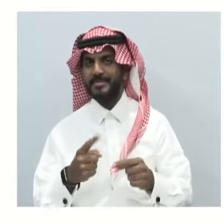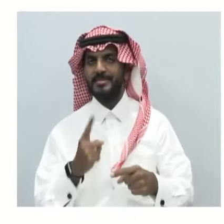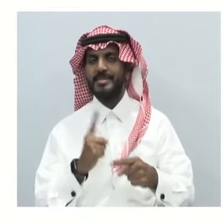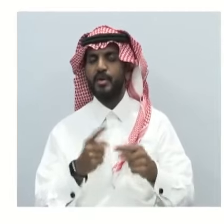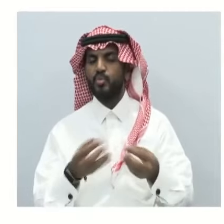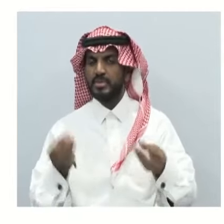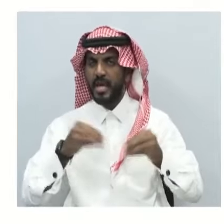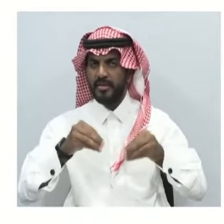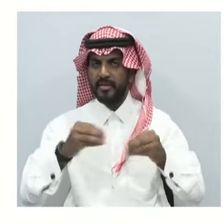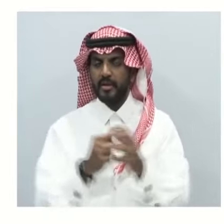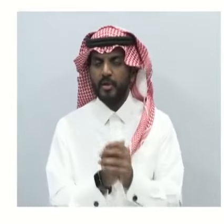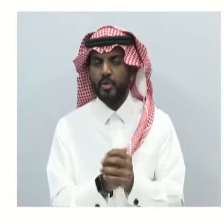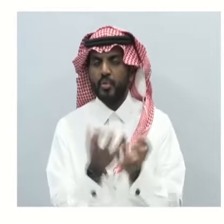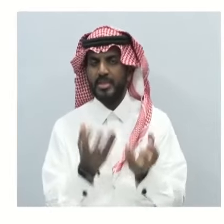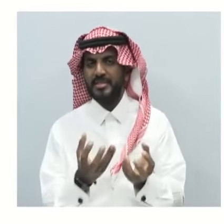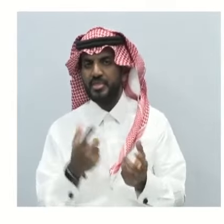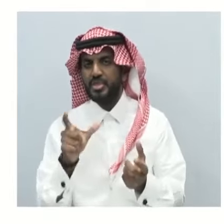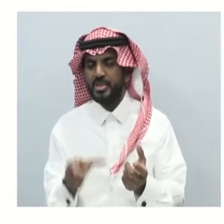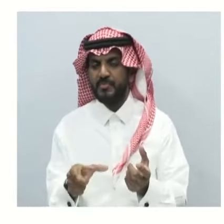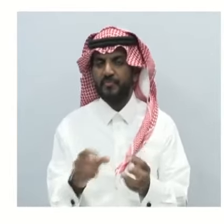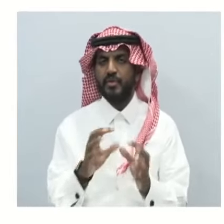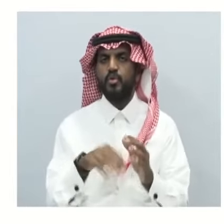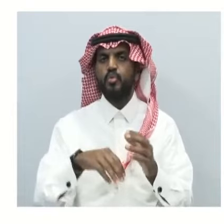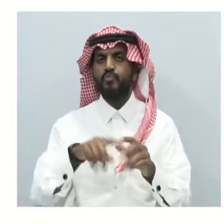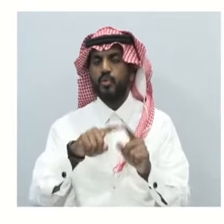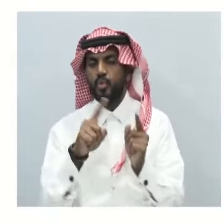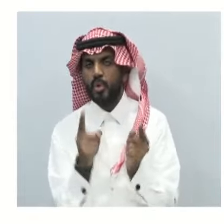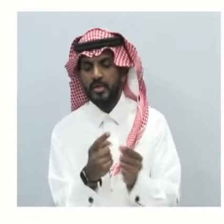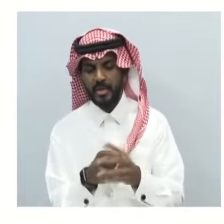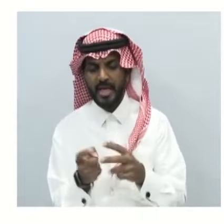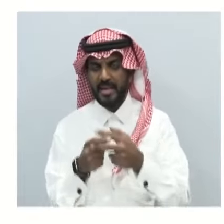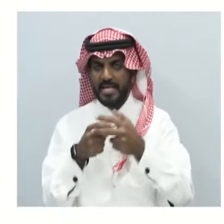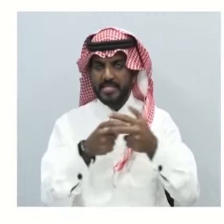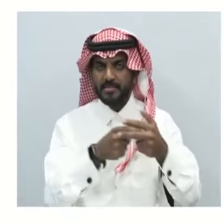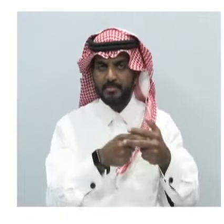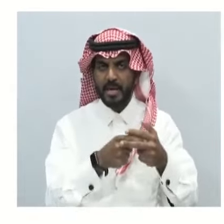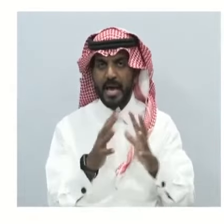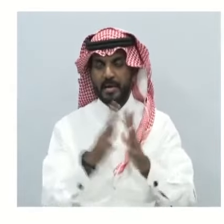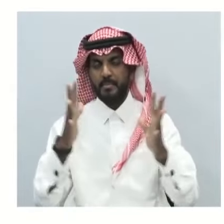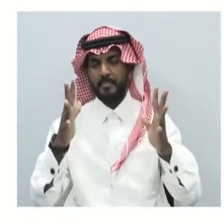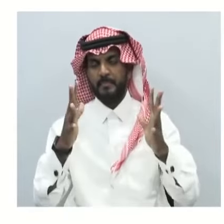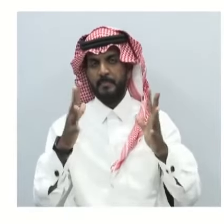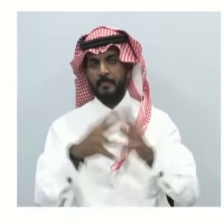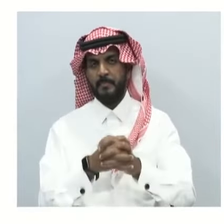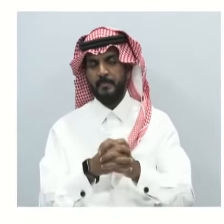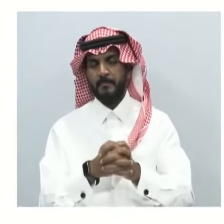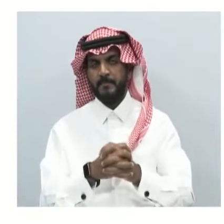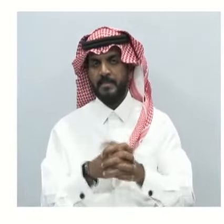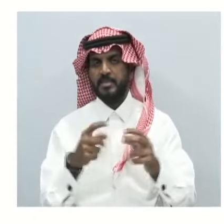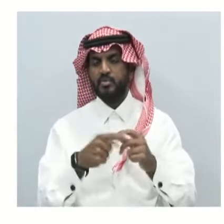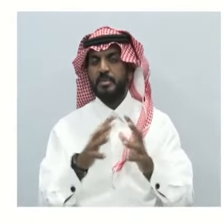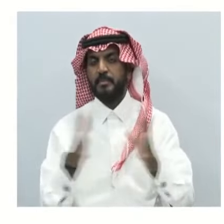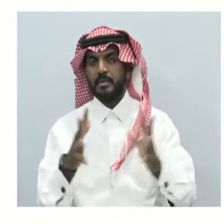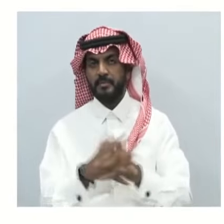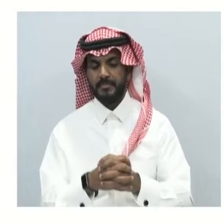كتله الجسم في الكرات الاولى لاحظ اسهم تكون عمليه الجاذبيه اكبر نظرهم كانت كبيره